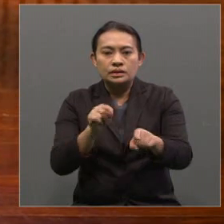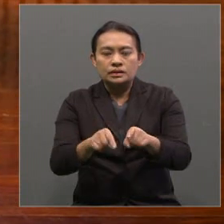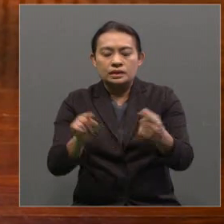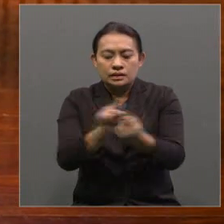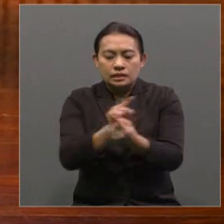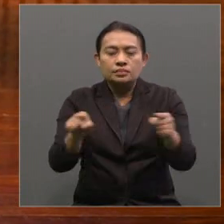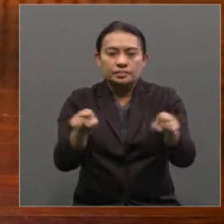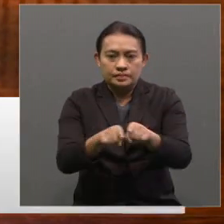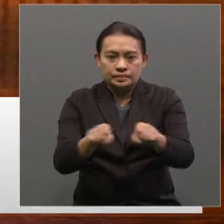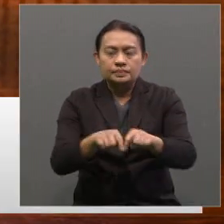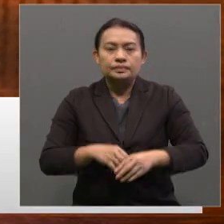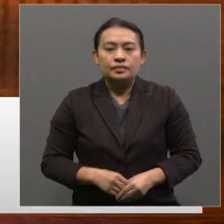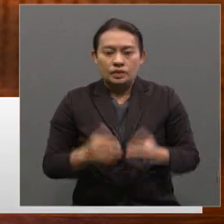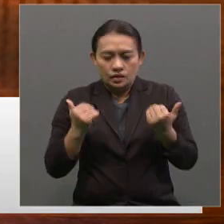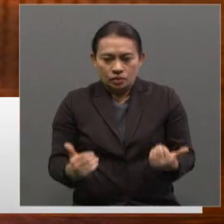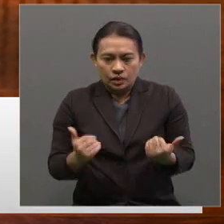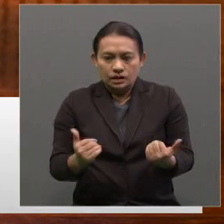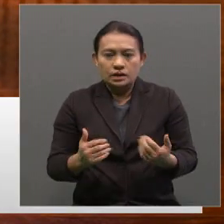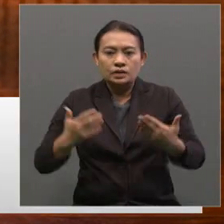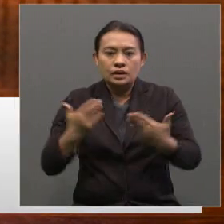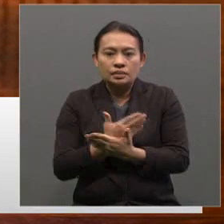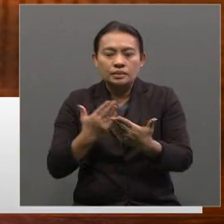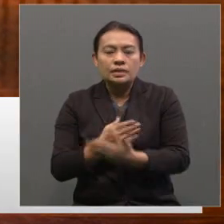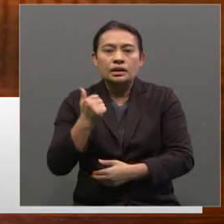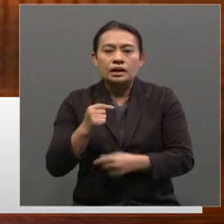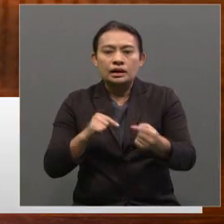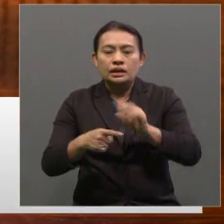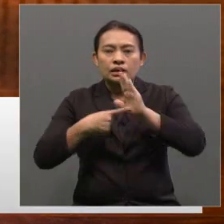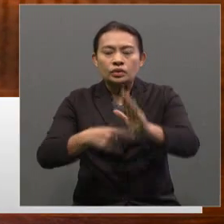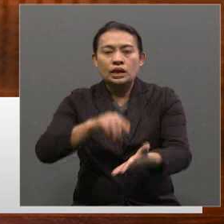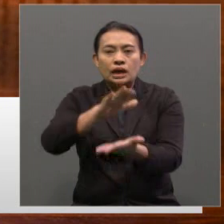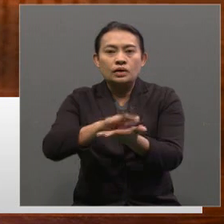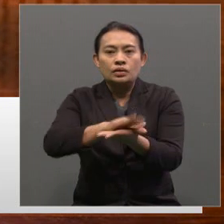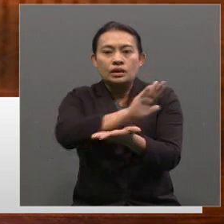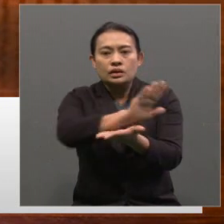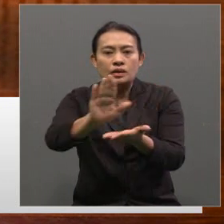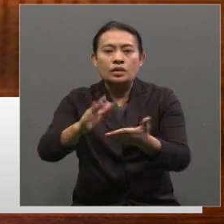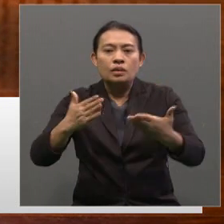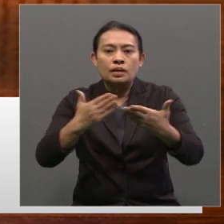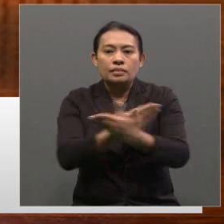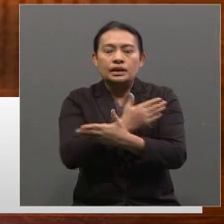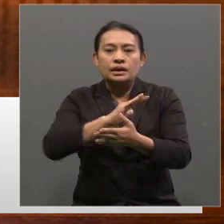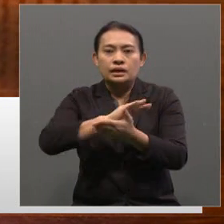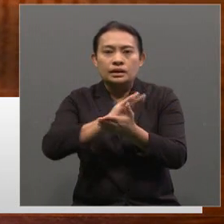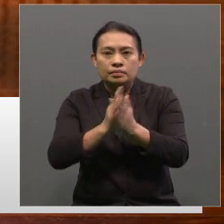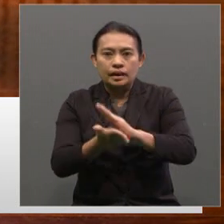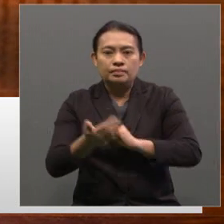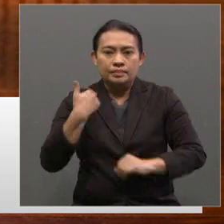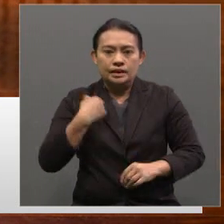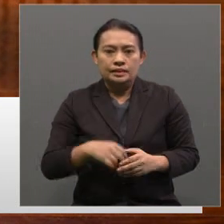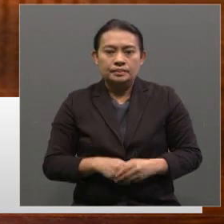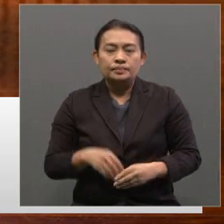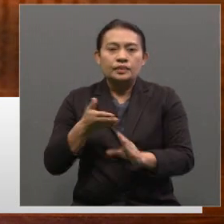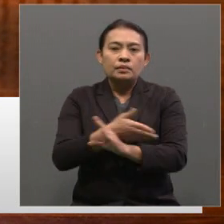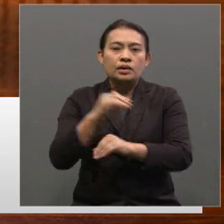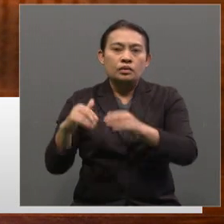ม วันนี้ก็ยังเปลี่ยนแปลงได้เราก็ยังเห็นหลายๆโรงเรียนใช่ไหมครับก็เริ่มปรับเปลี่ยนตรงนี้ใช่ไหมครับสมัยก่อนพอเราเคารพธงชาติ